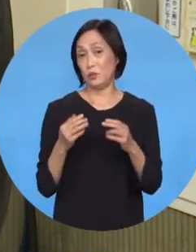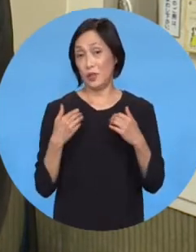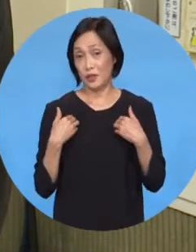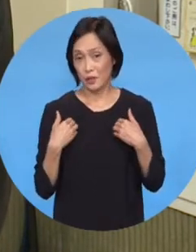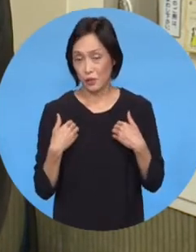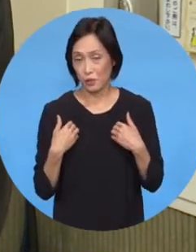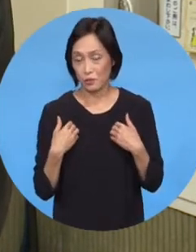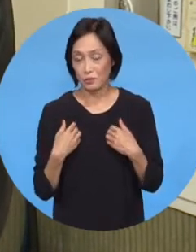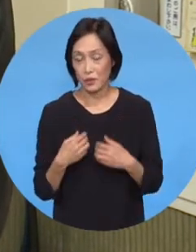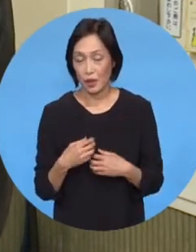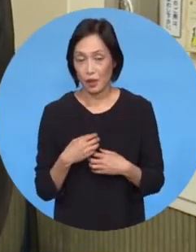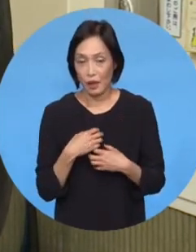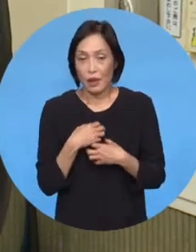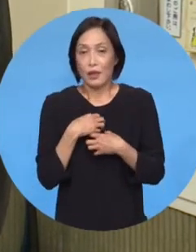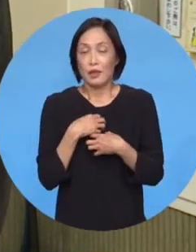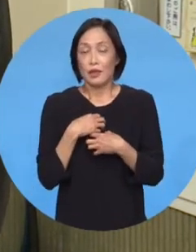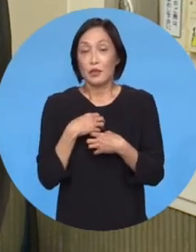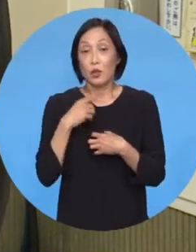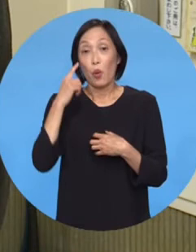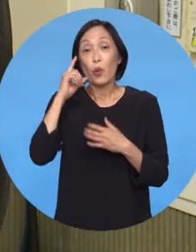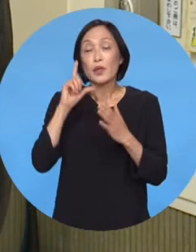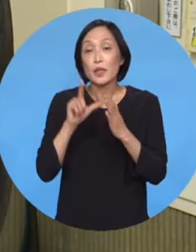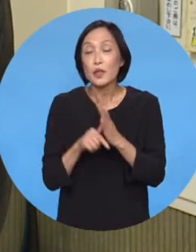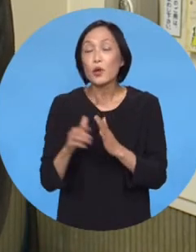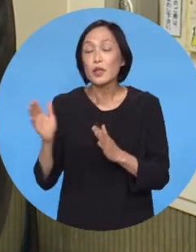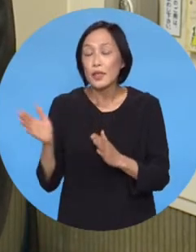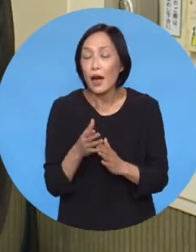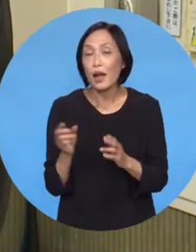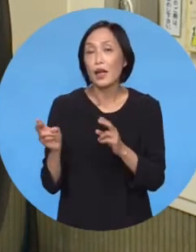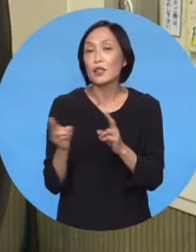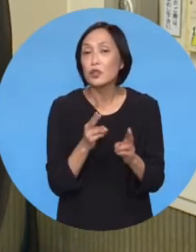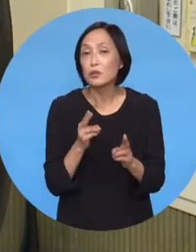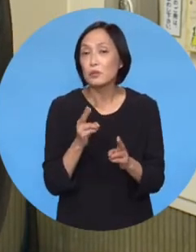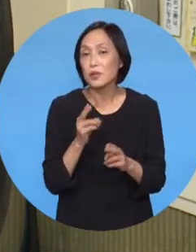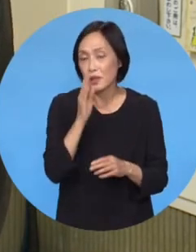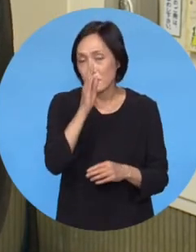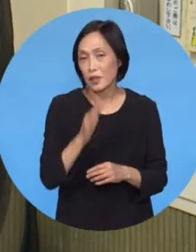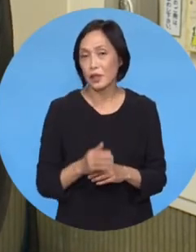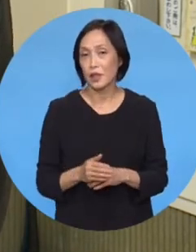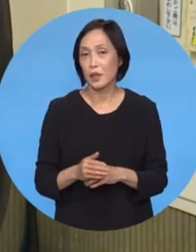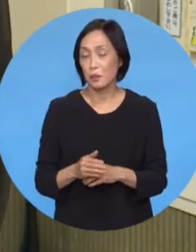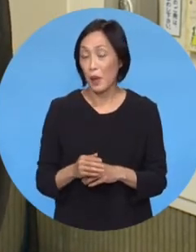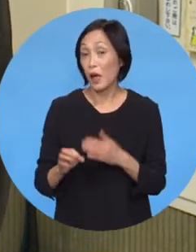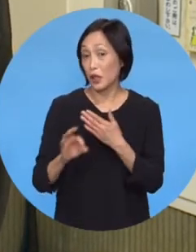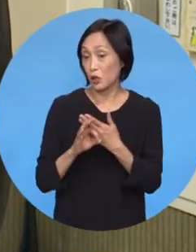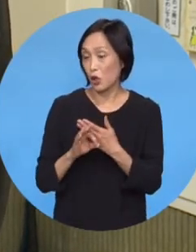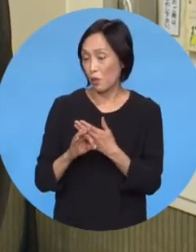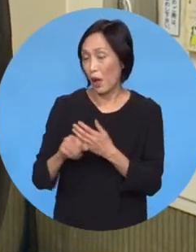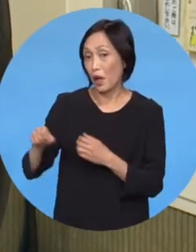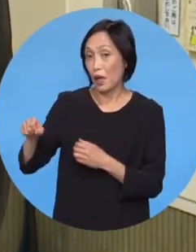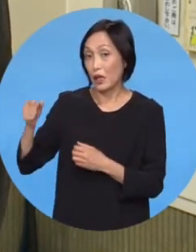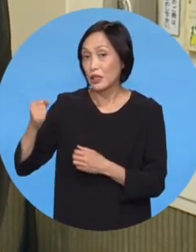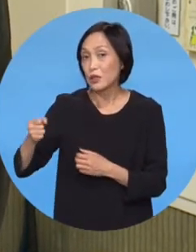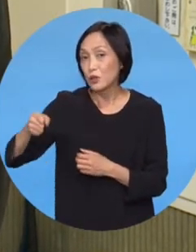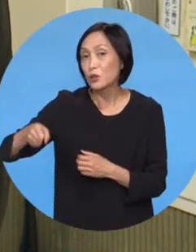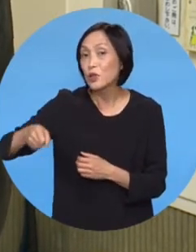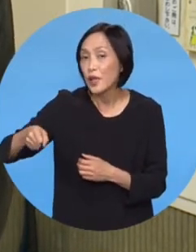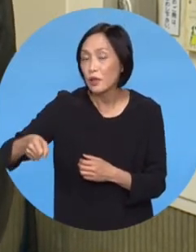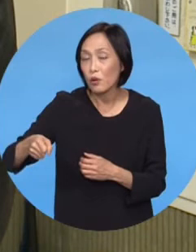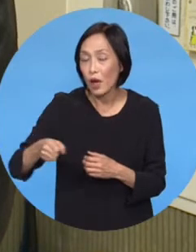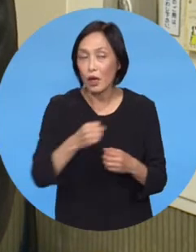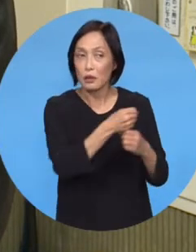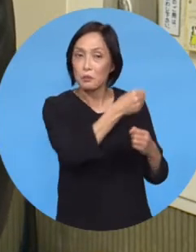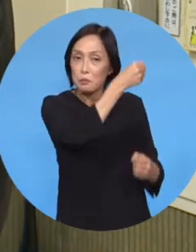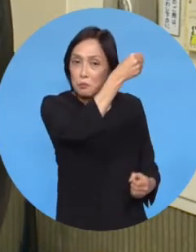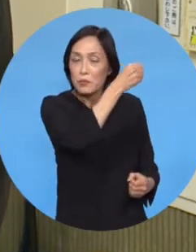でもなんか危ない目、いわゆるヒヤリッとした瞬間からもう準備をしていただけて、いろんな道具とか、便利なグッズ